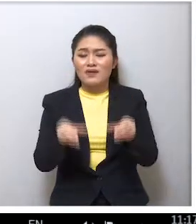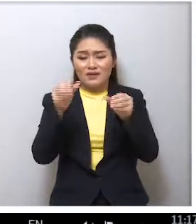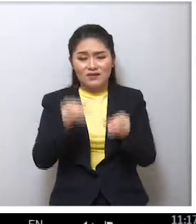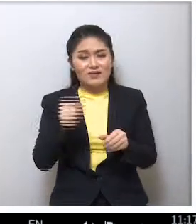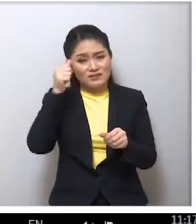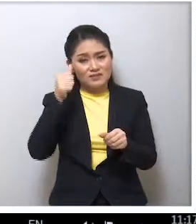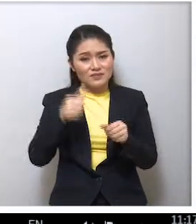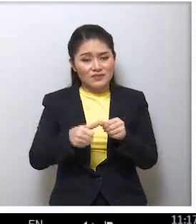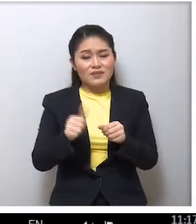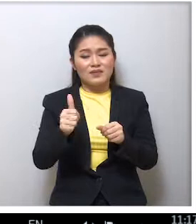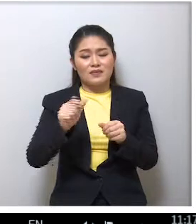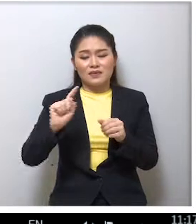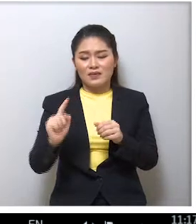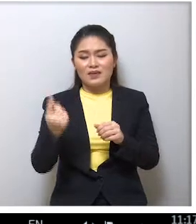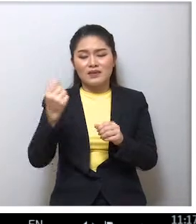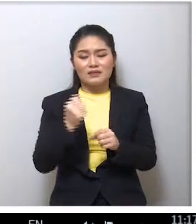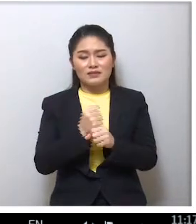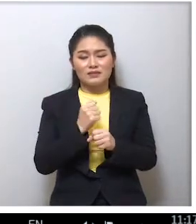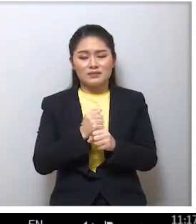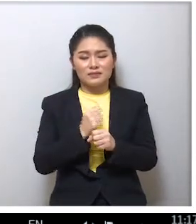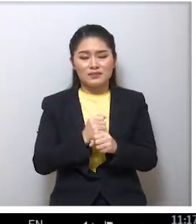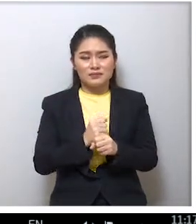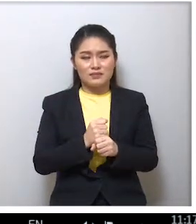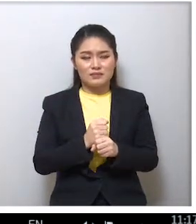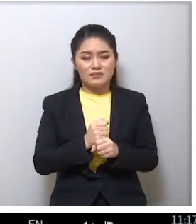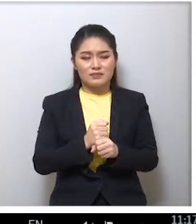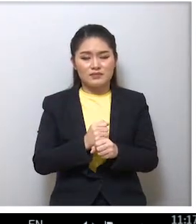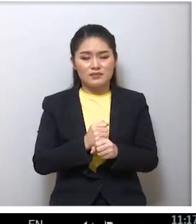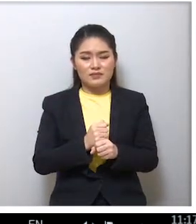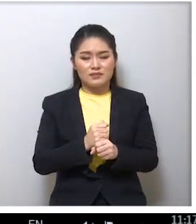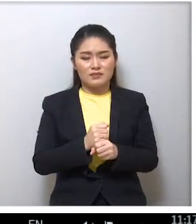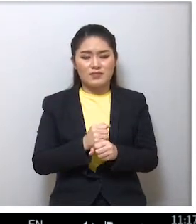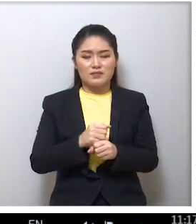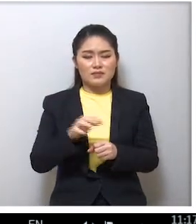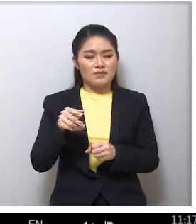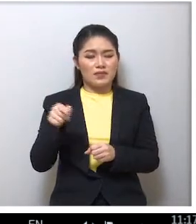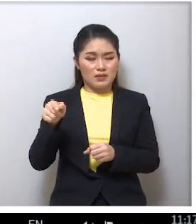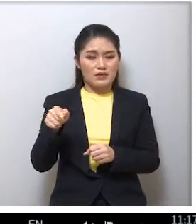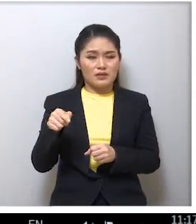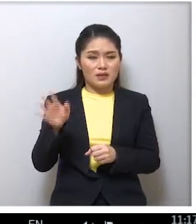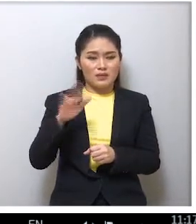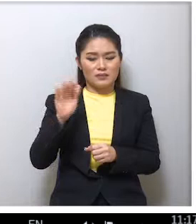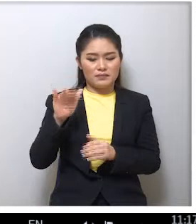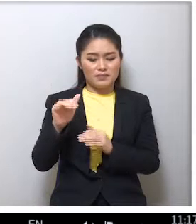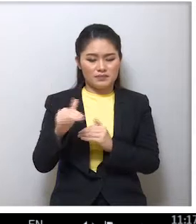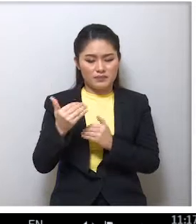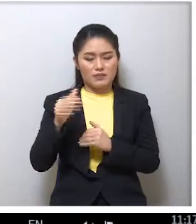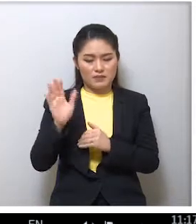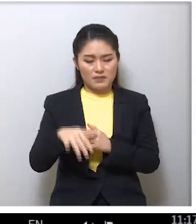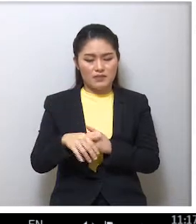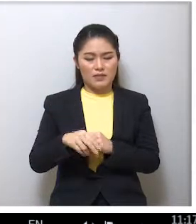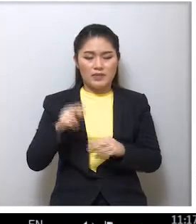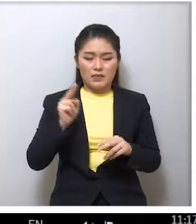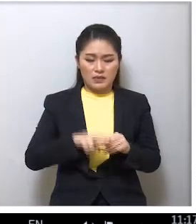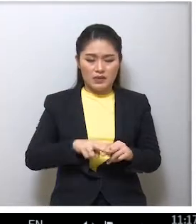ครั้งแรกๆเลยที่เราปั้นโต๊ะเรา inset เข้ามาแล้วเราก็ extrude ออกมาจำได้ไหมคำสั่ง